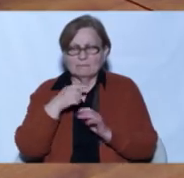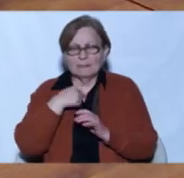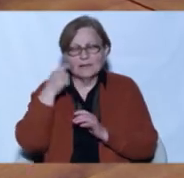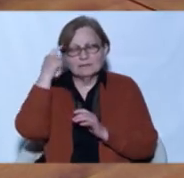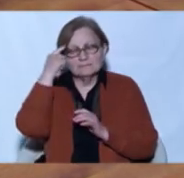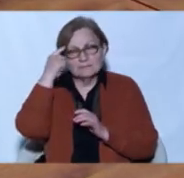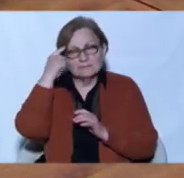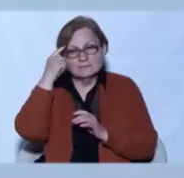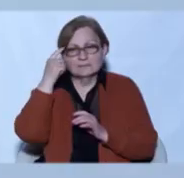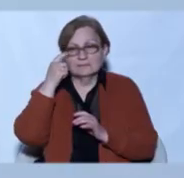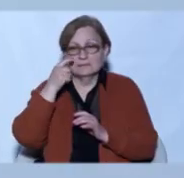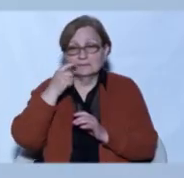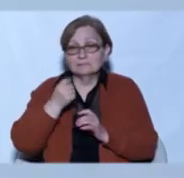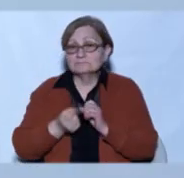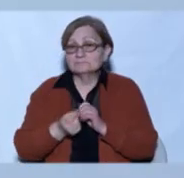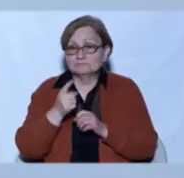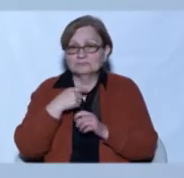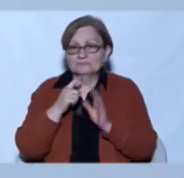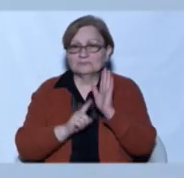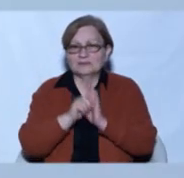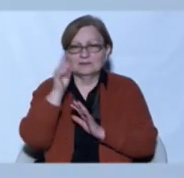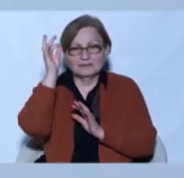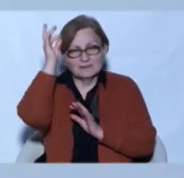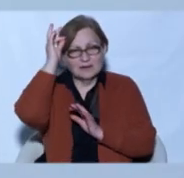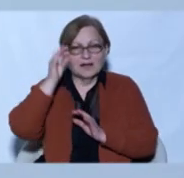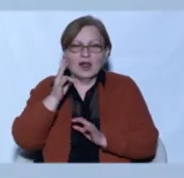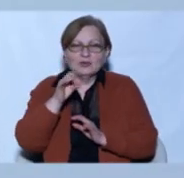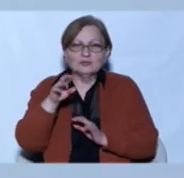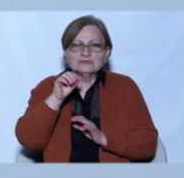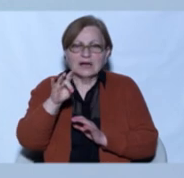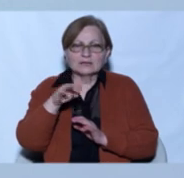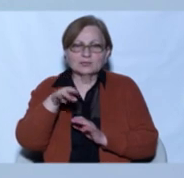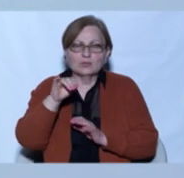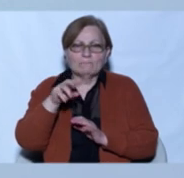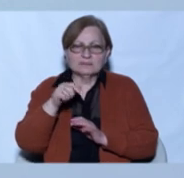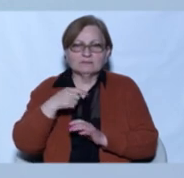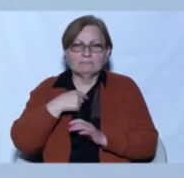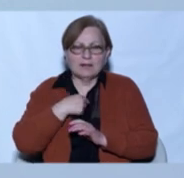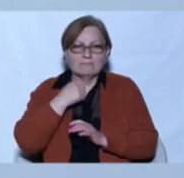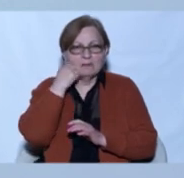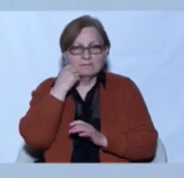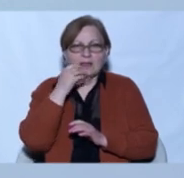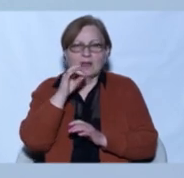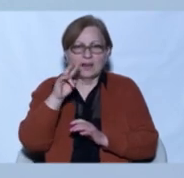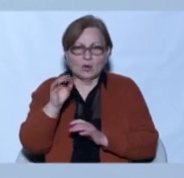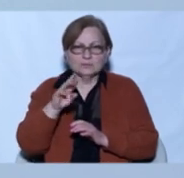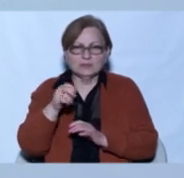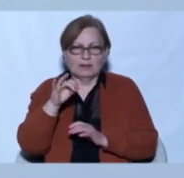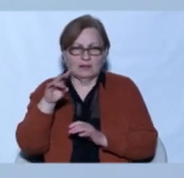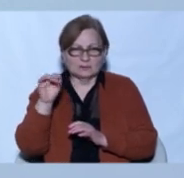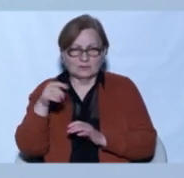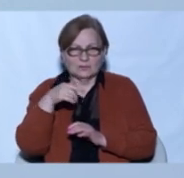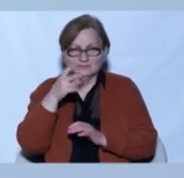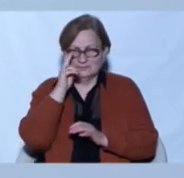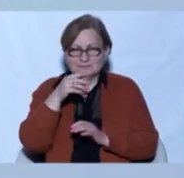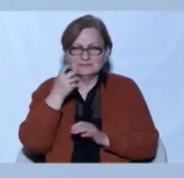ამ თემაზე, რატომღაც პირველად გამახსენდა ნოდარ დუმბაძის მე, ბებია, ილიკო და ილარიონი. და შემდეგ იმაზე